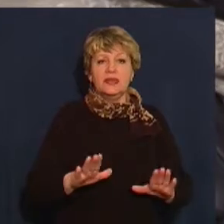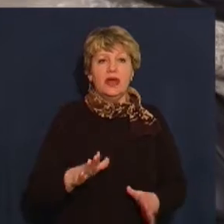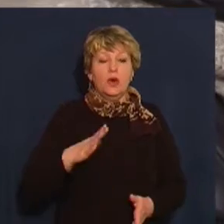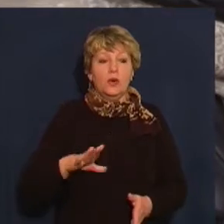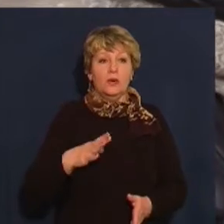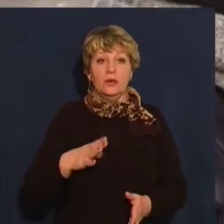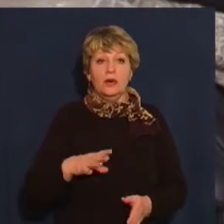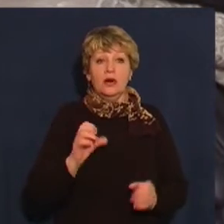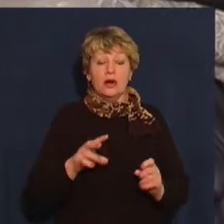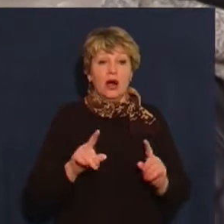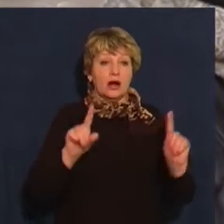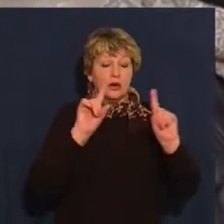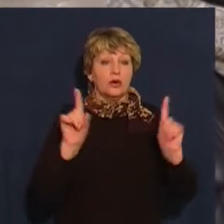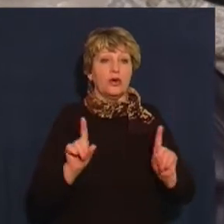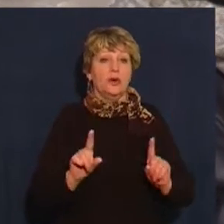як грім серед ясного неба.